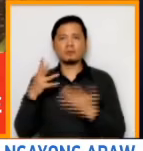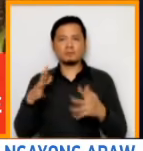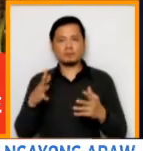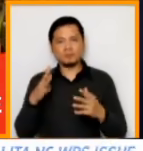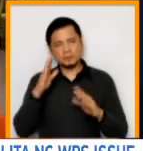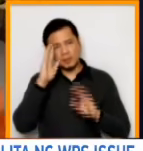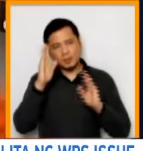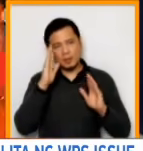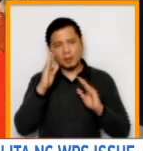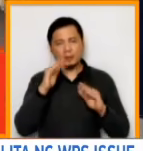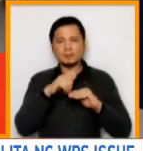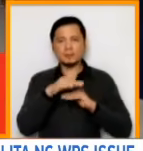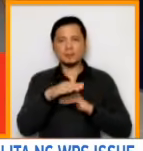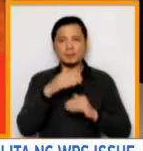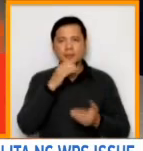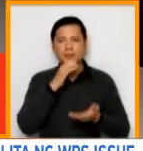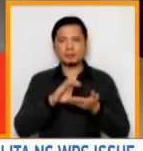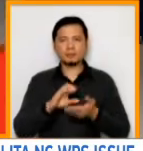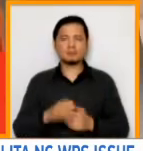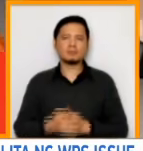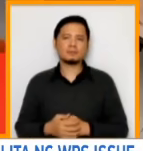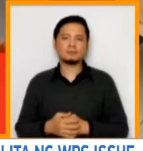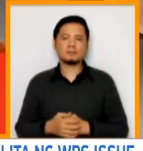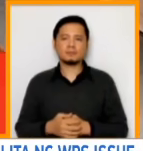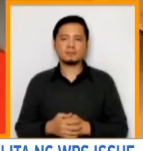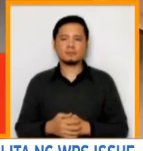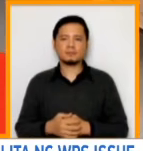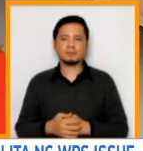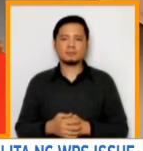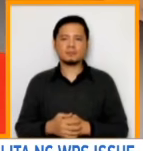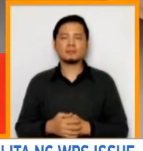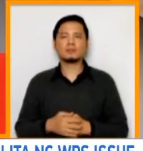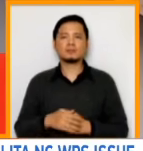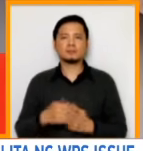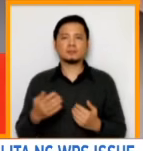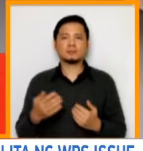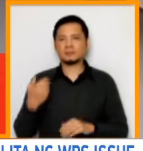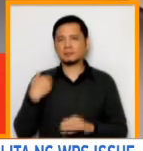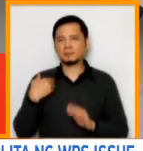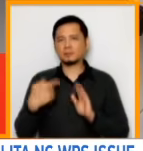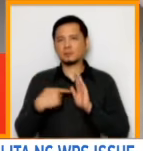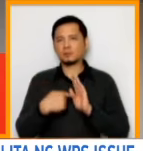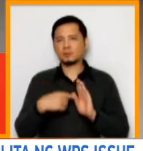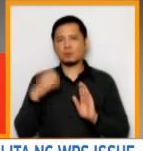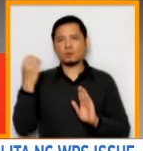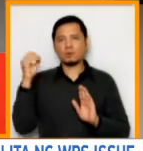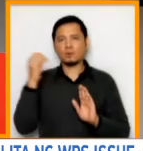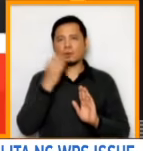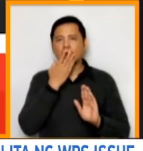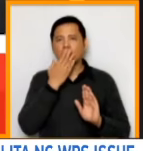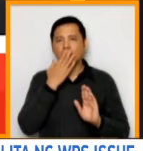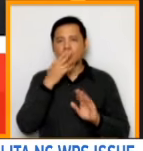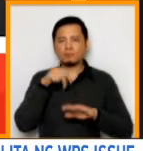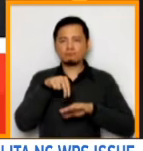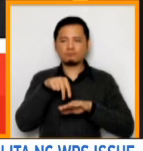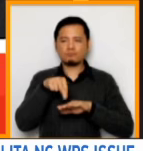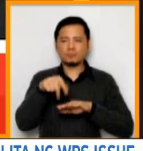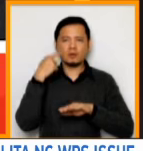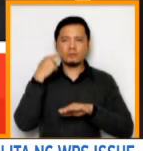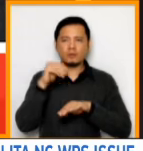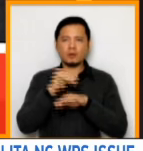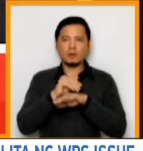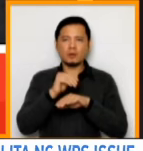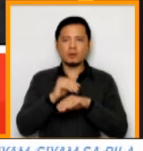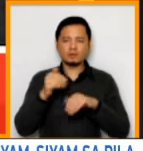Marami ang nanghinayo na hindi nairampa ni Rabiya ang kanyang orange shari manok-inspired gown sa evening gown competition. Ayon naman sa isang